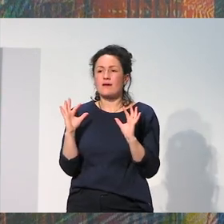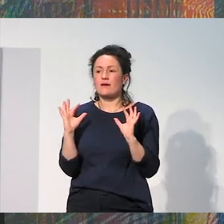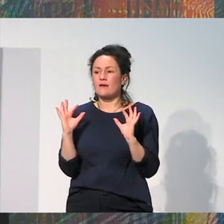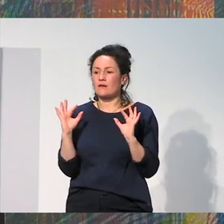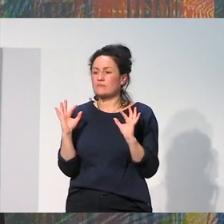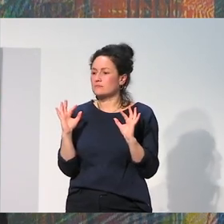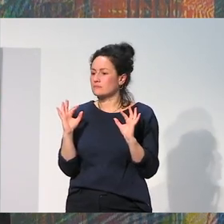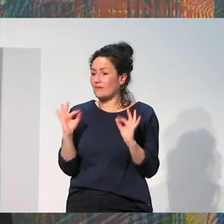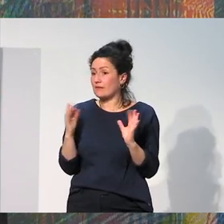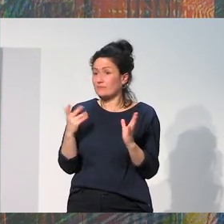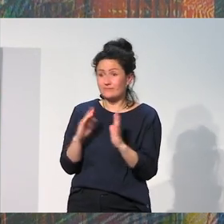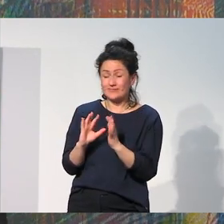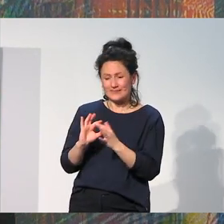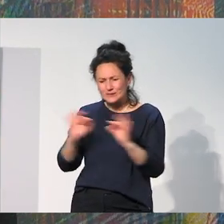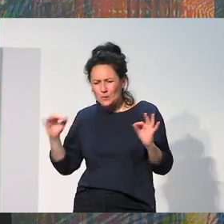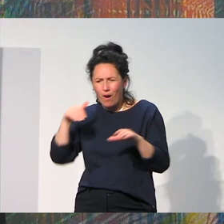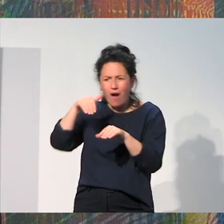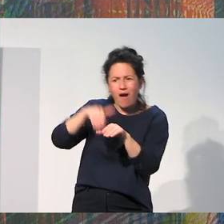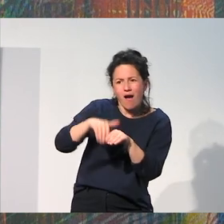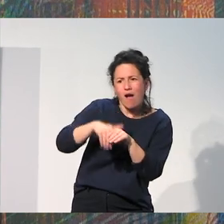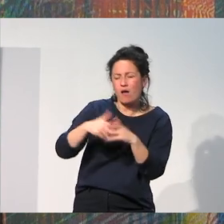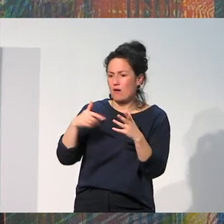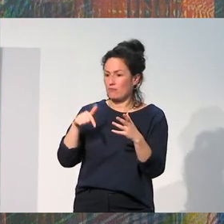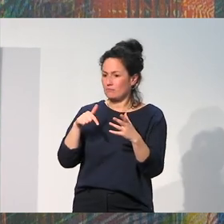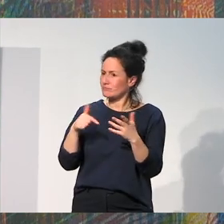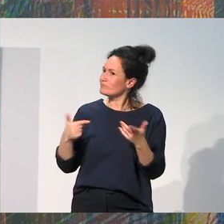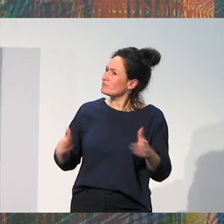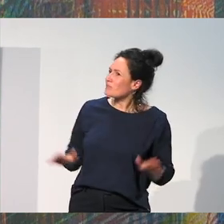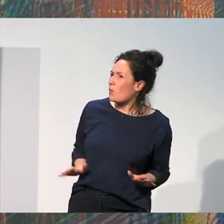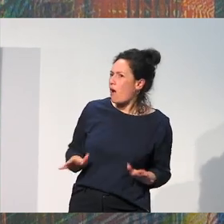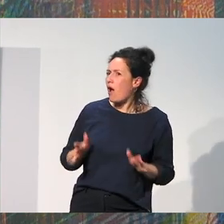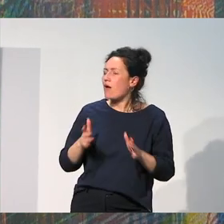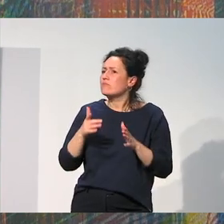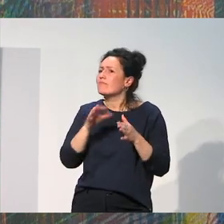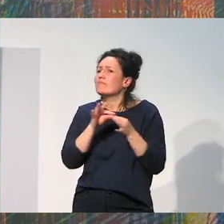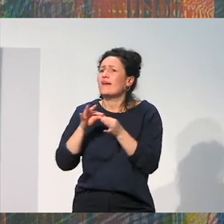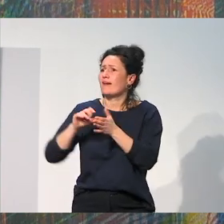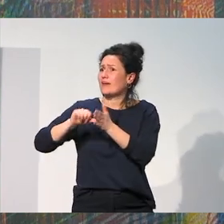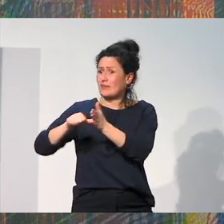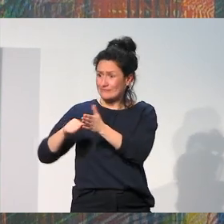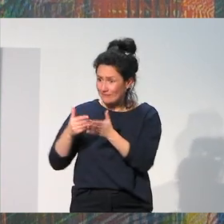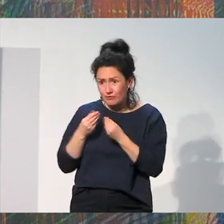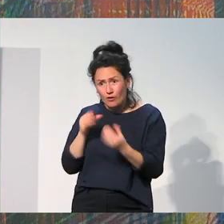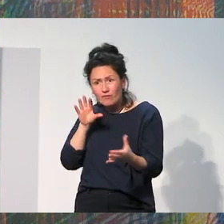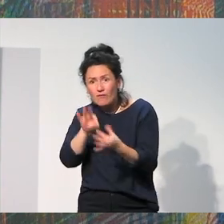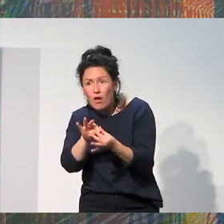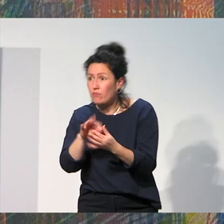question qu'il y a derrière cette histoire d'identité, dont on entend beaucoup parler, est-ce que c'est ça qui fonde le lien entre les gens, y compris les